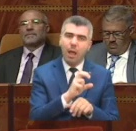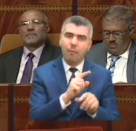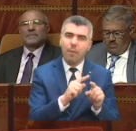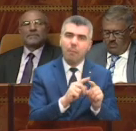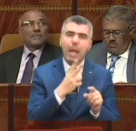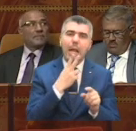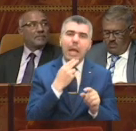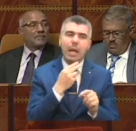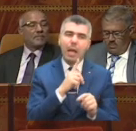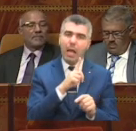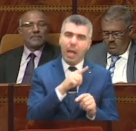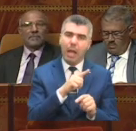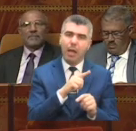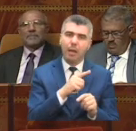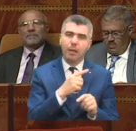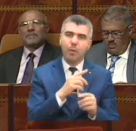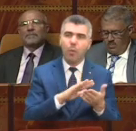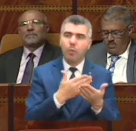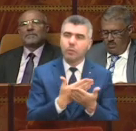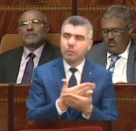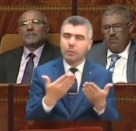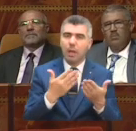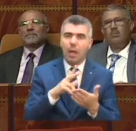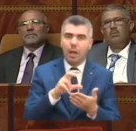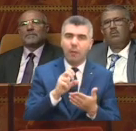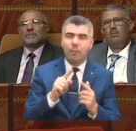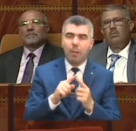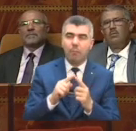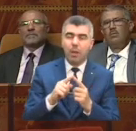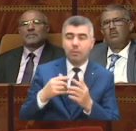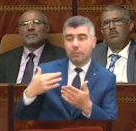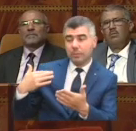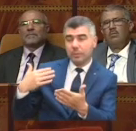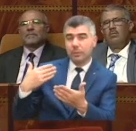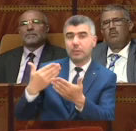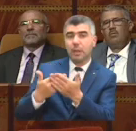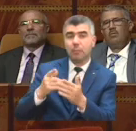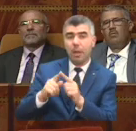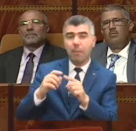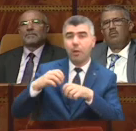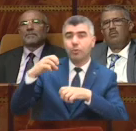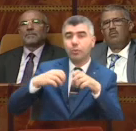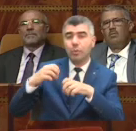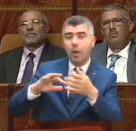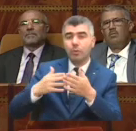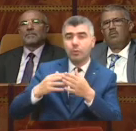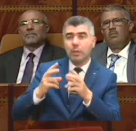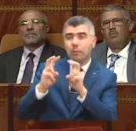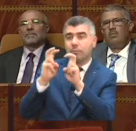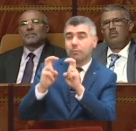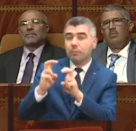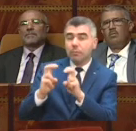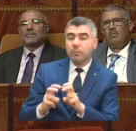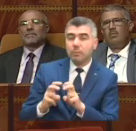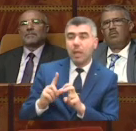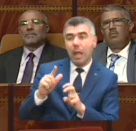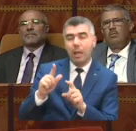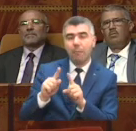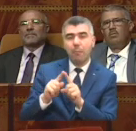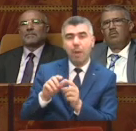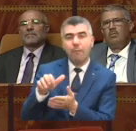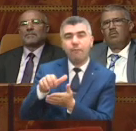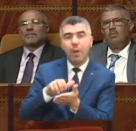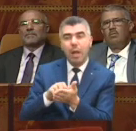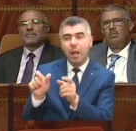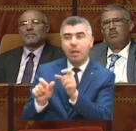ديال التساقطات والجفاف وتراجع المياه سنة بعد أخرى أثر على الفلاح الصغار والمتوسطين، أثر سلبية